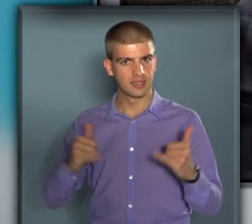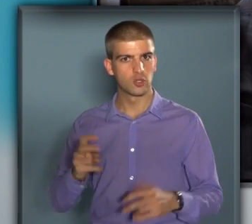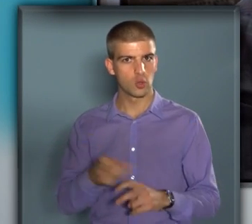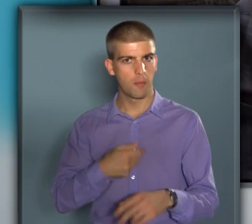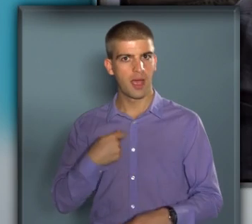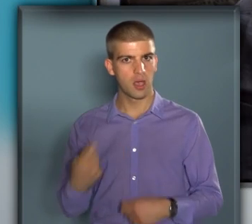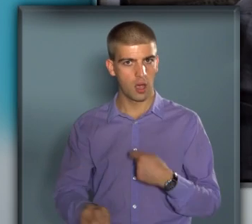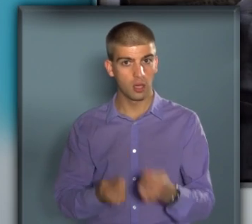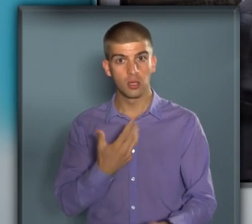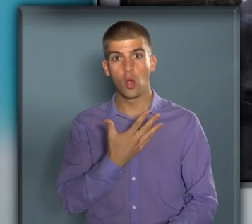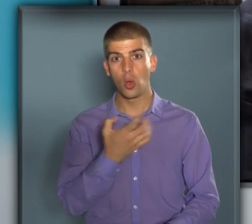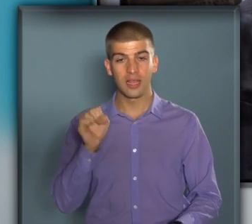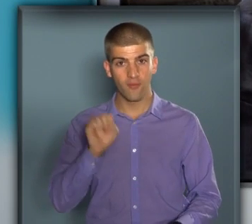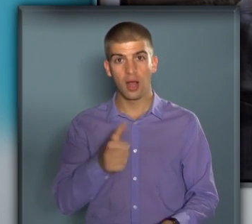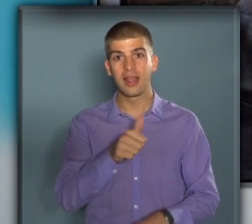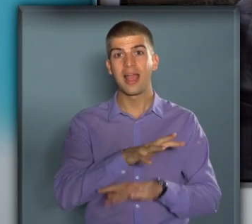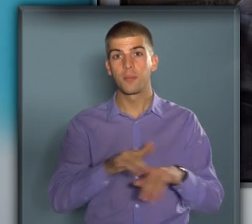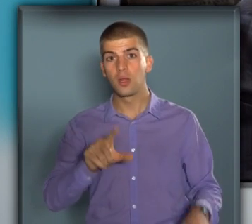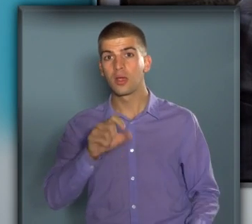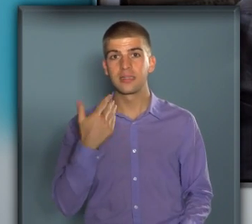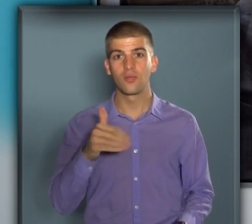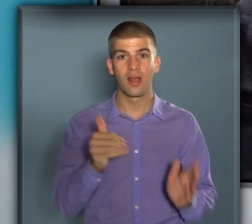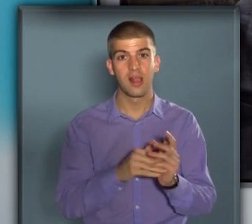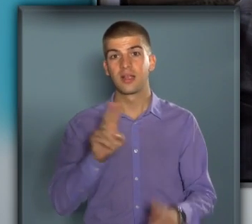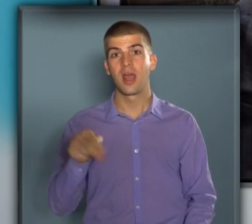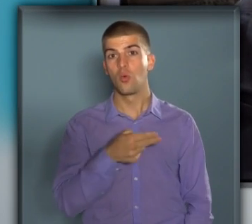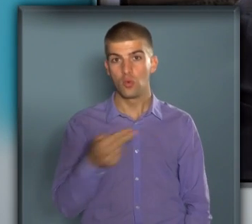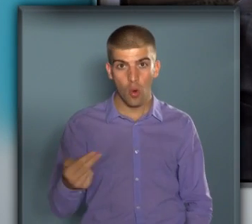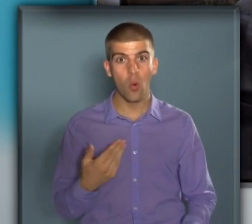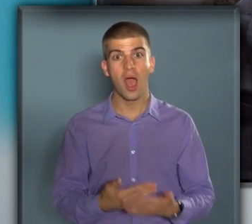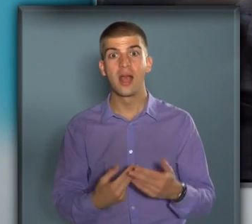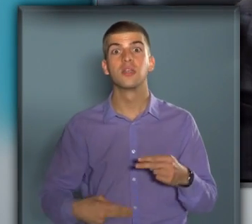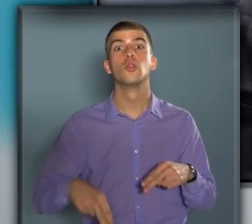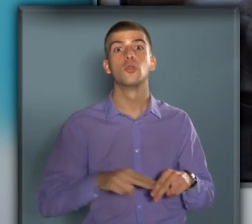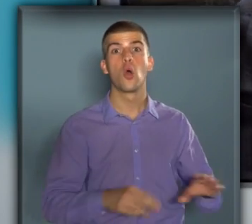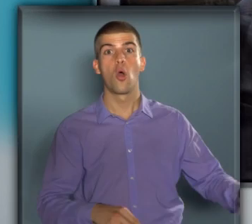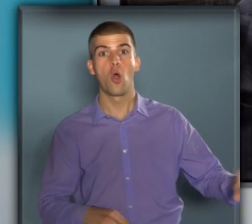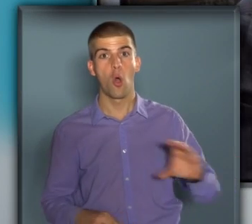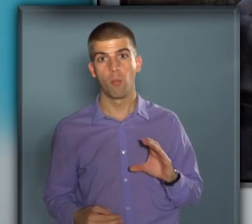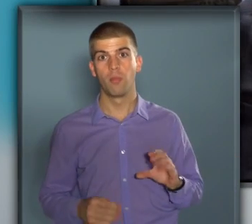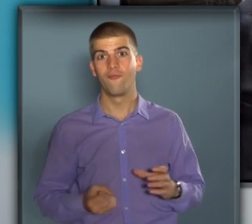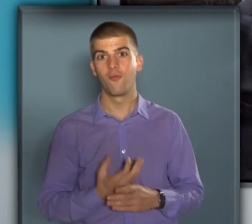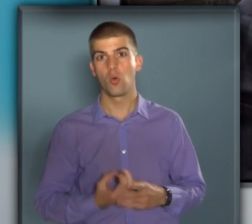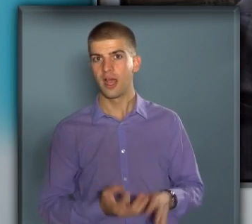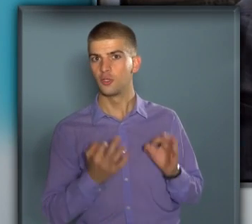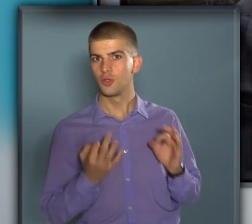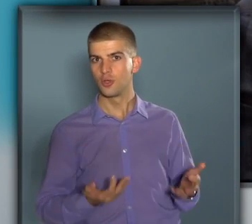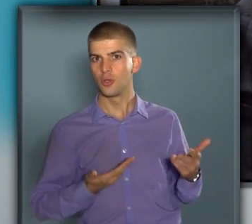forrásaihoz. Ez 5 év alatt ugye 1 250 000 euró lesz, ami többletforrás a kerület fejlesztési